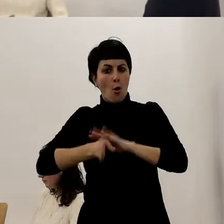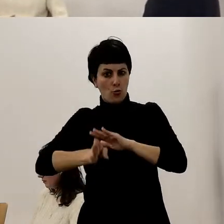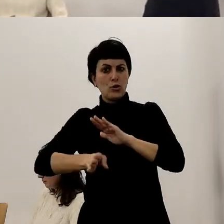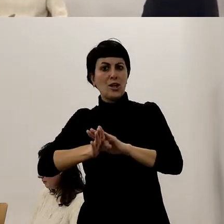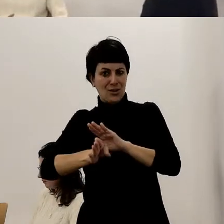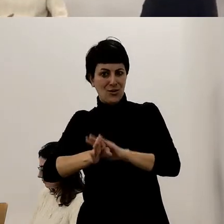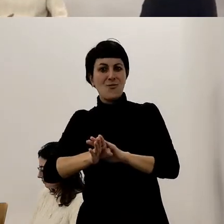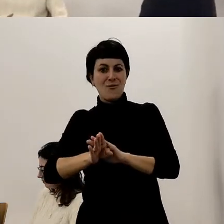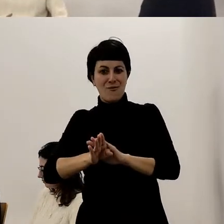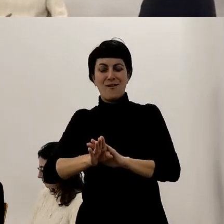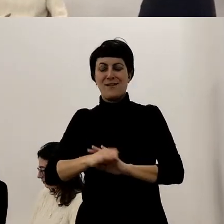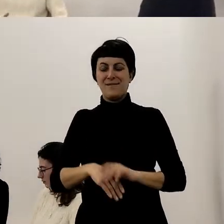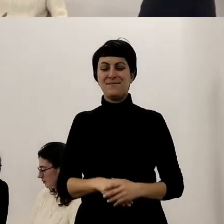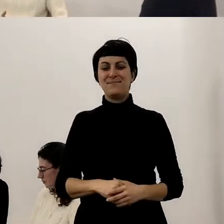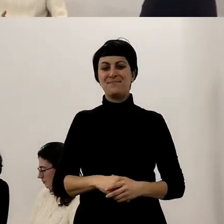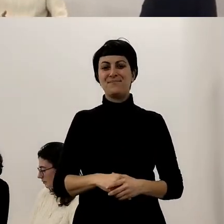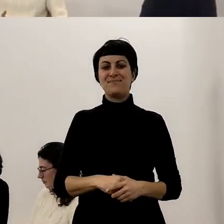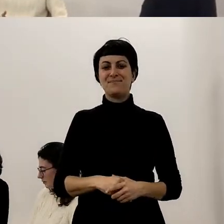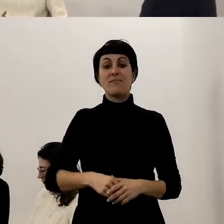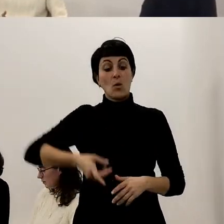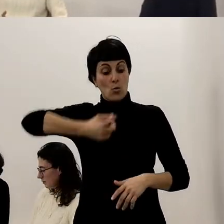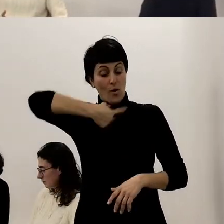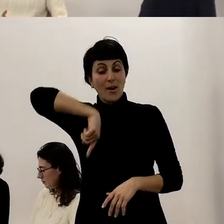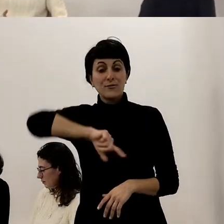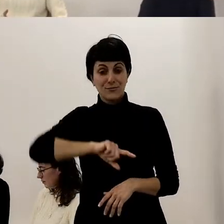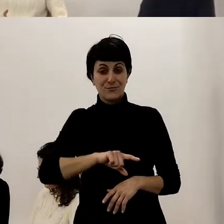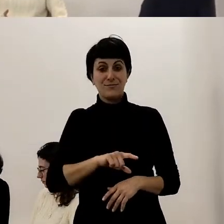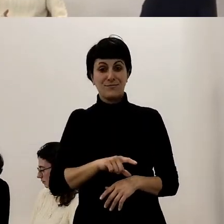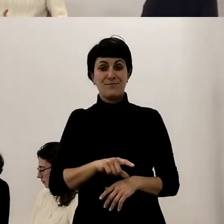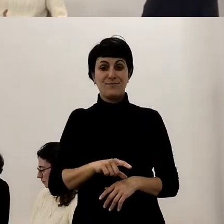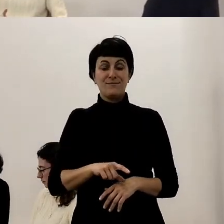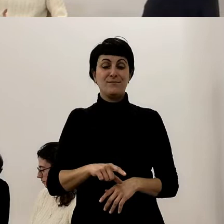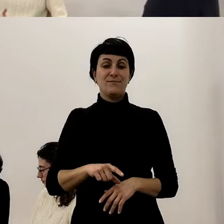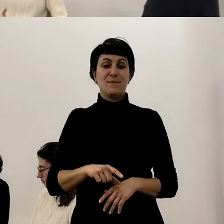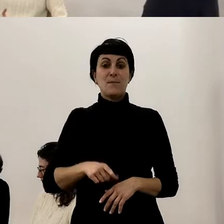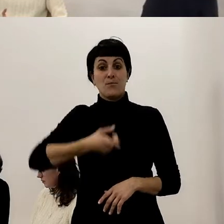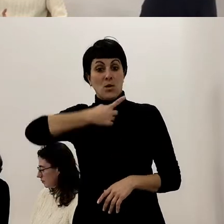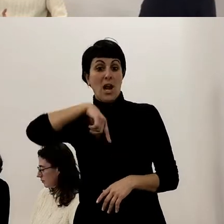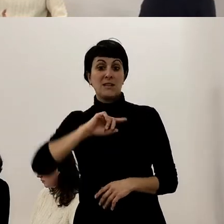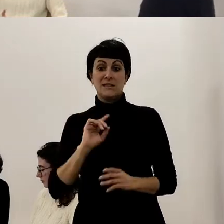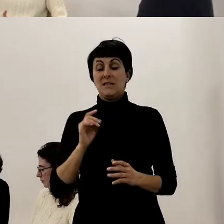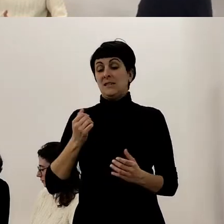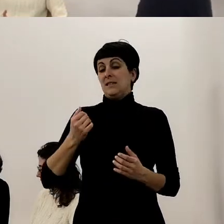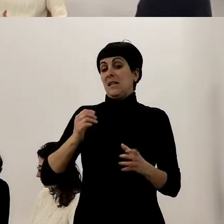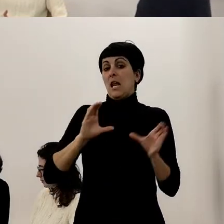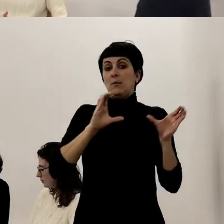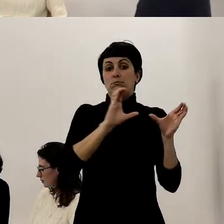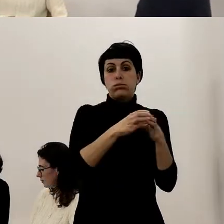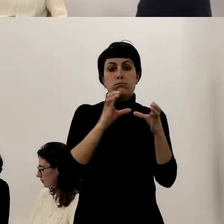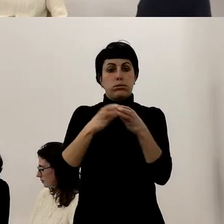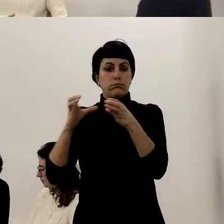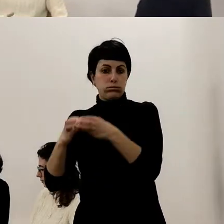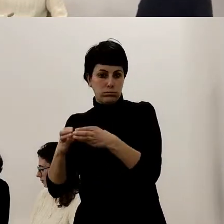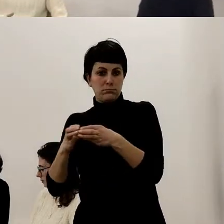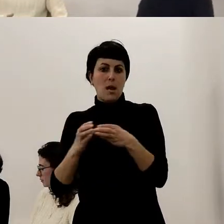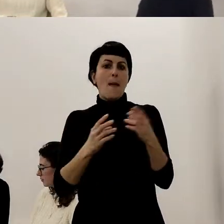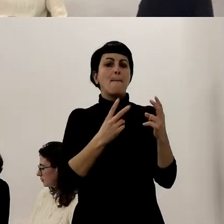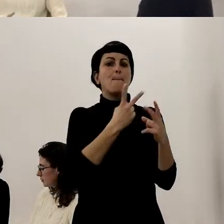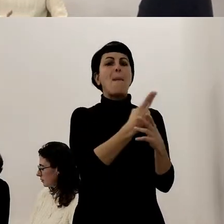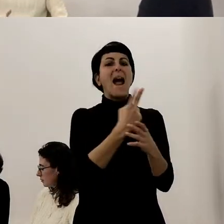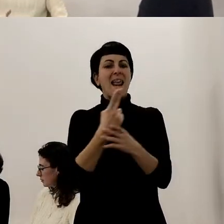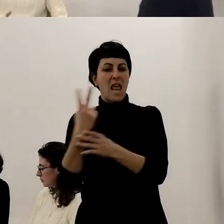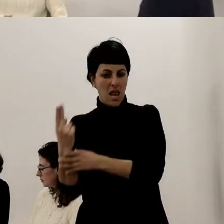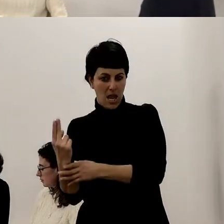però sorprèn. Nosaltres, ja us he dit, estem repartides a les tres parelles de